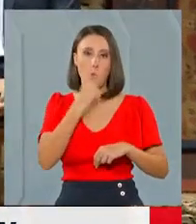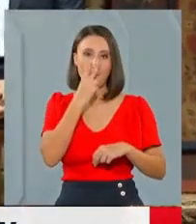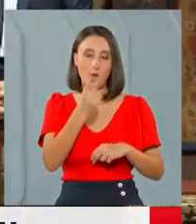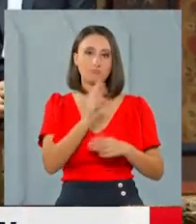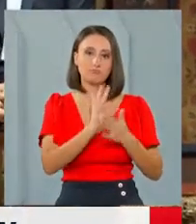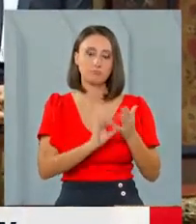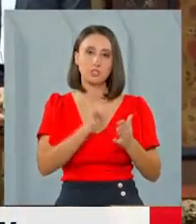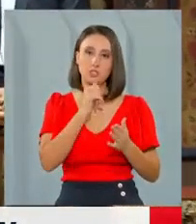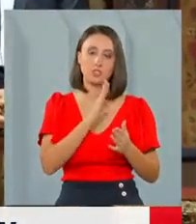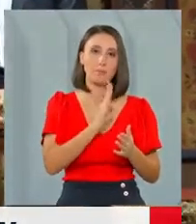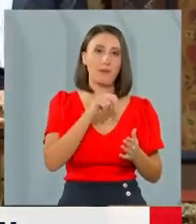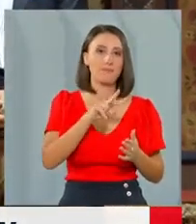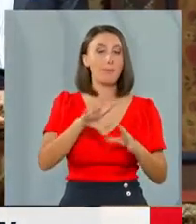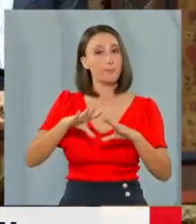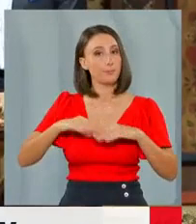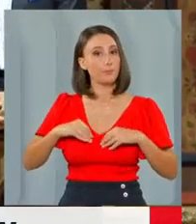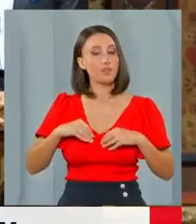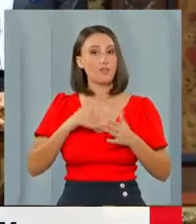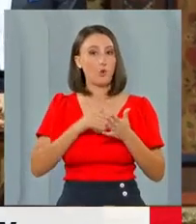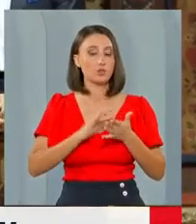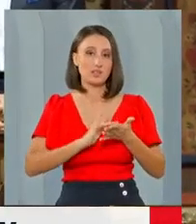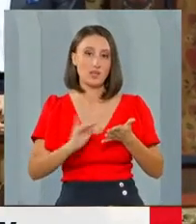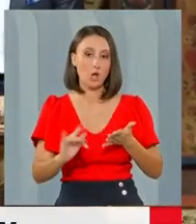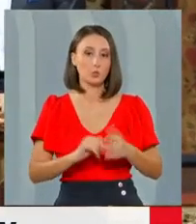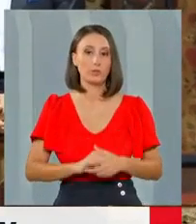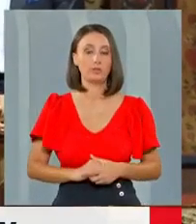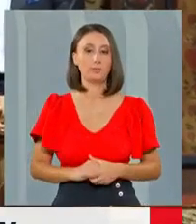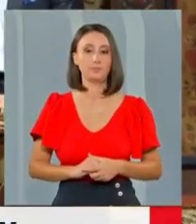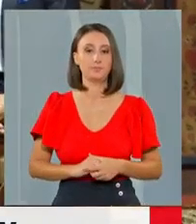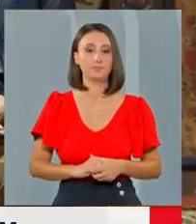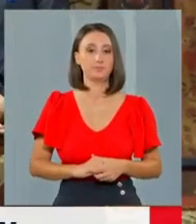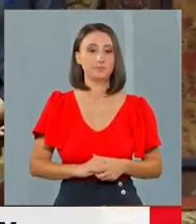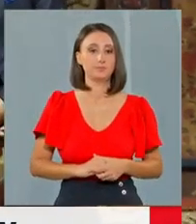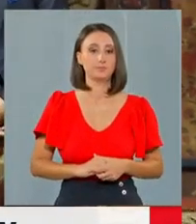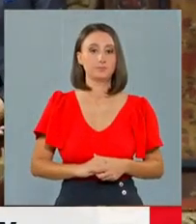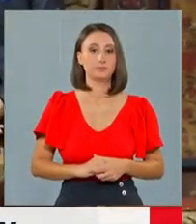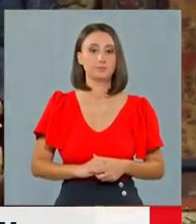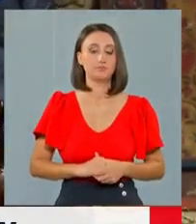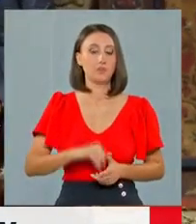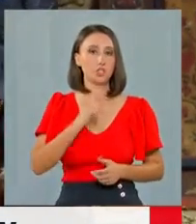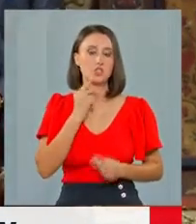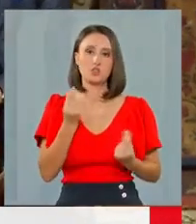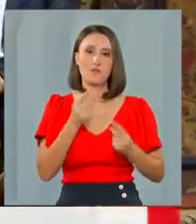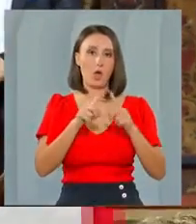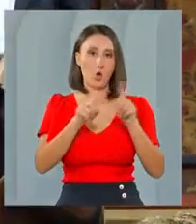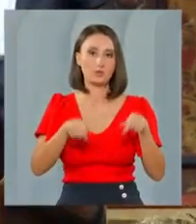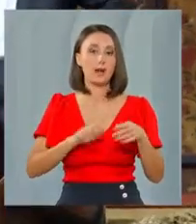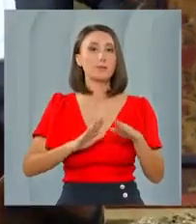nu apară menționat nici BMW ul primit spre folosință gratuită de dealerul local cât a fost primar nici vreun contract de